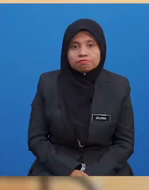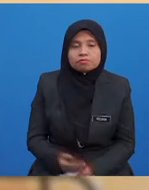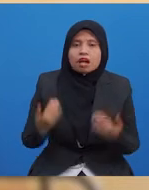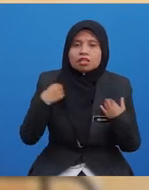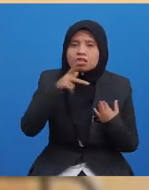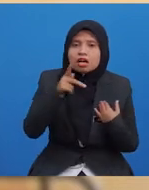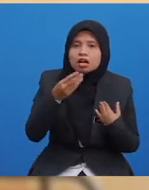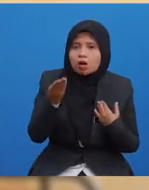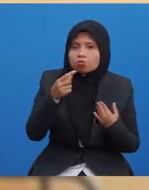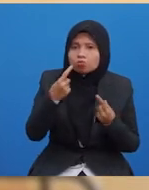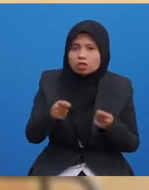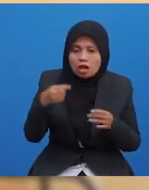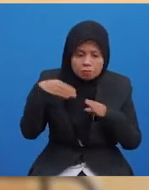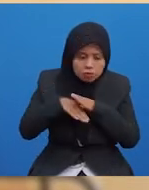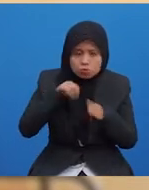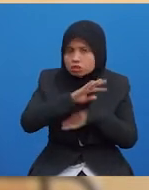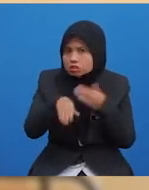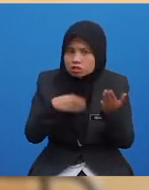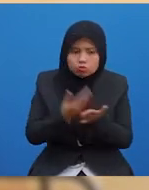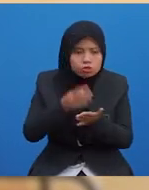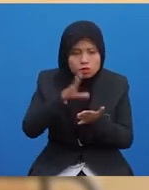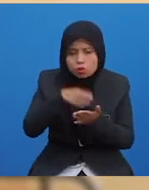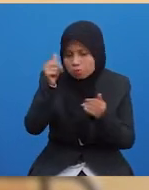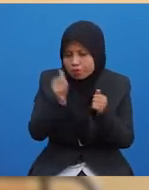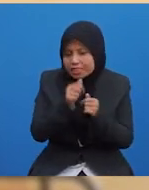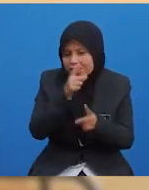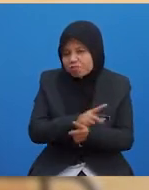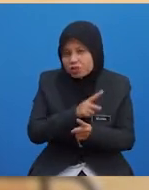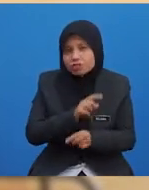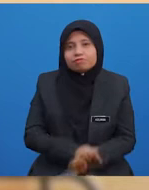Adakah kamu telah memasukkan semua maklumat dengan lengkap dan tepat?